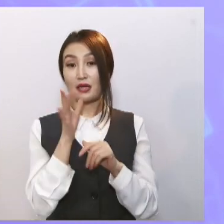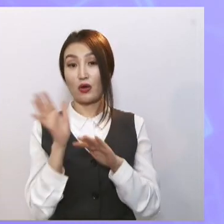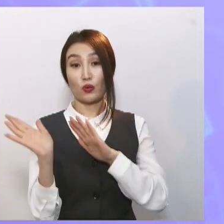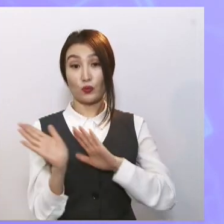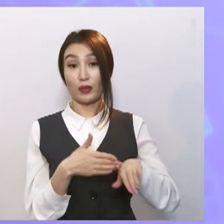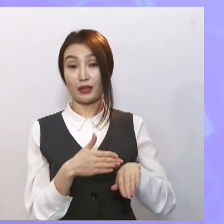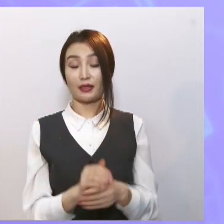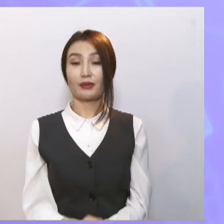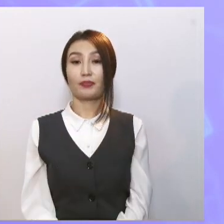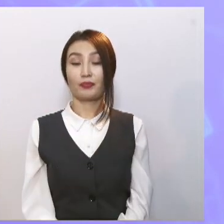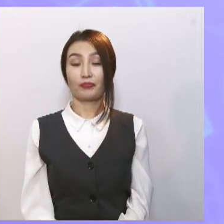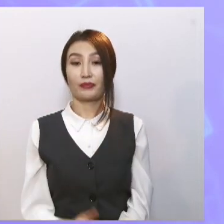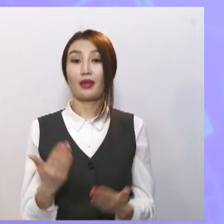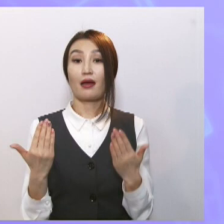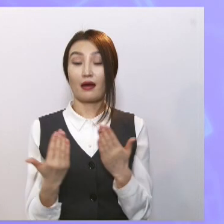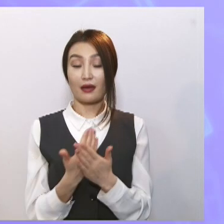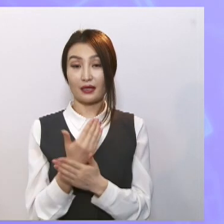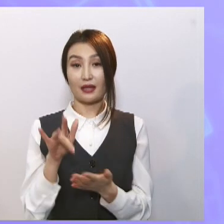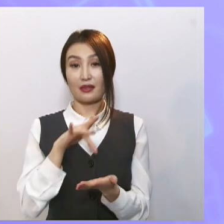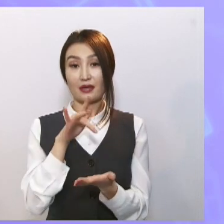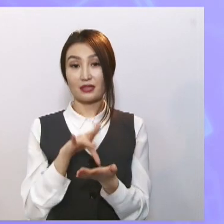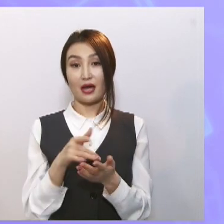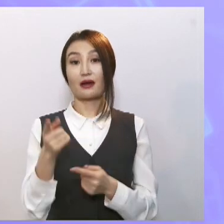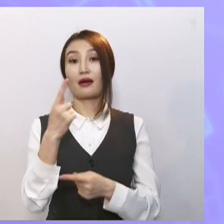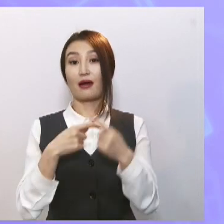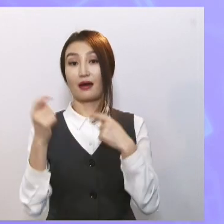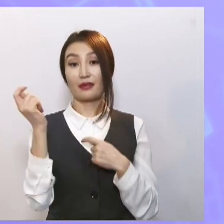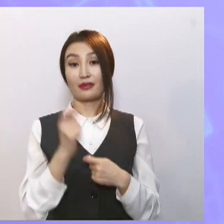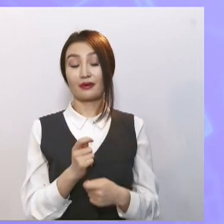кетти. Кайрадан шаарга кайттык.